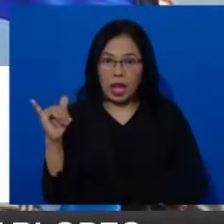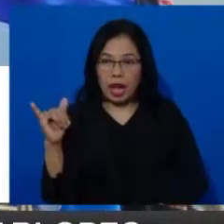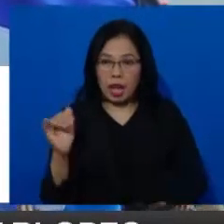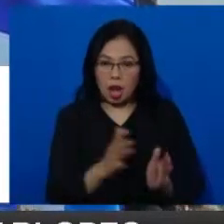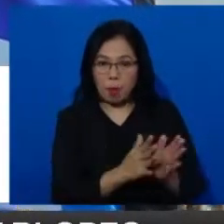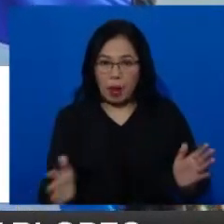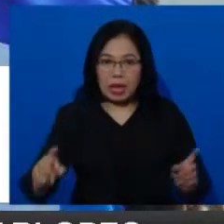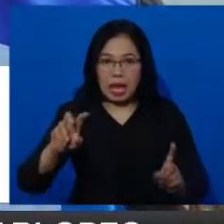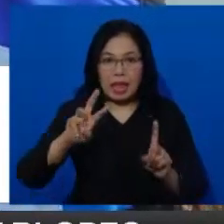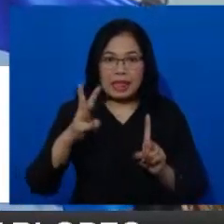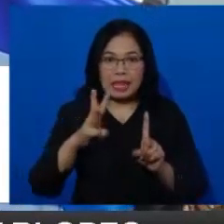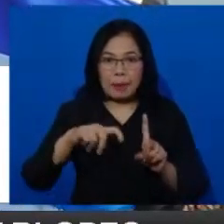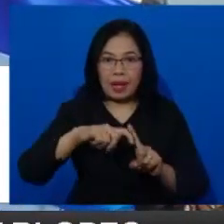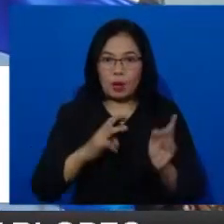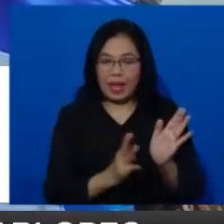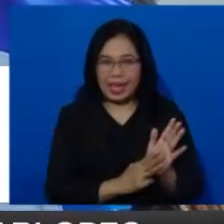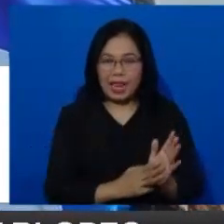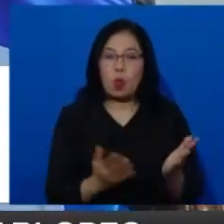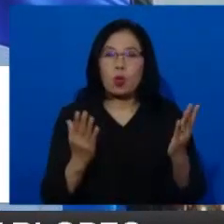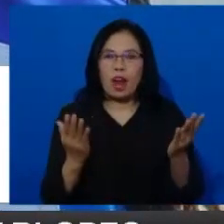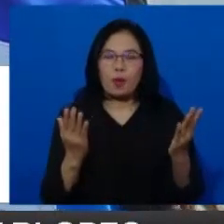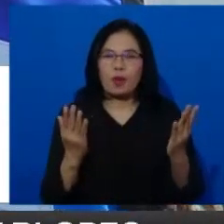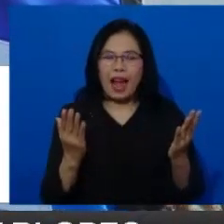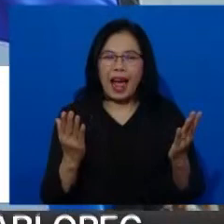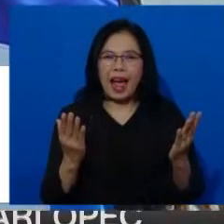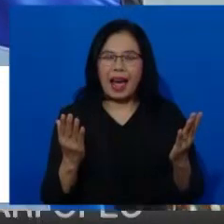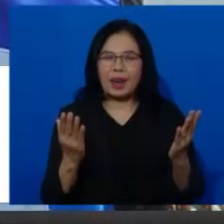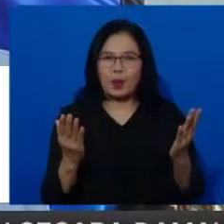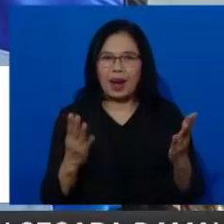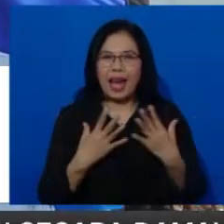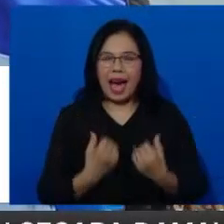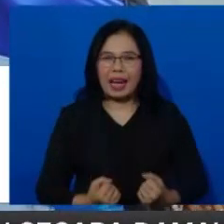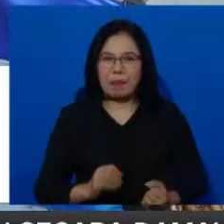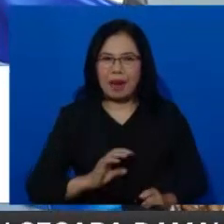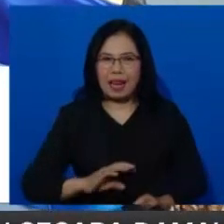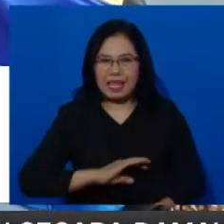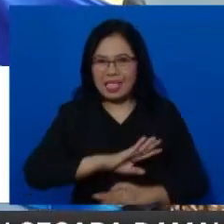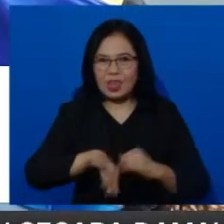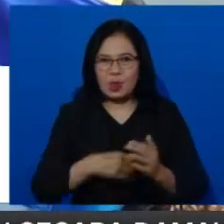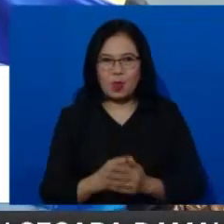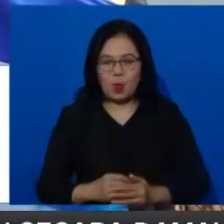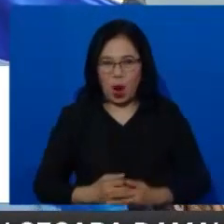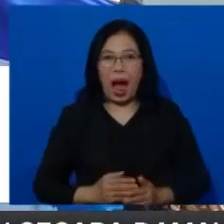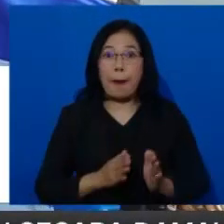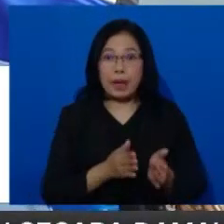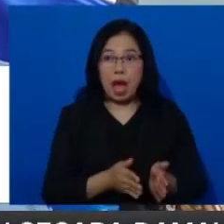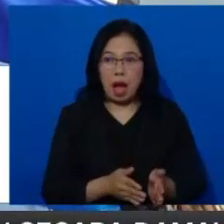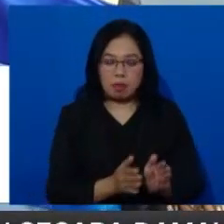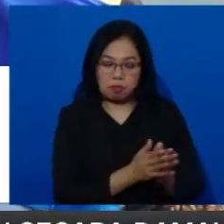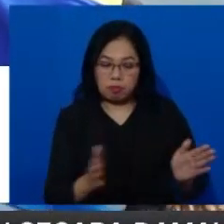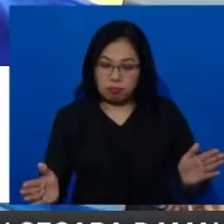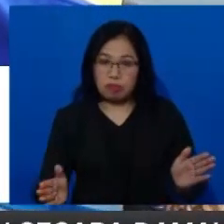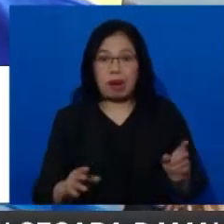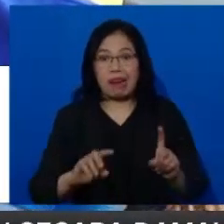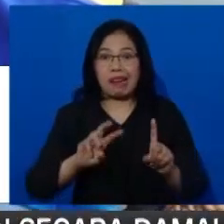panjang 13 km. Mudah-mudahan doa dan harapan semua pihak jalan tol ini meskipun panjang hanya 13